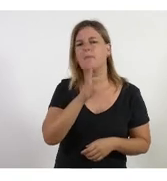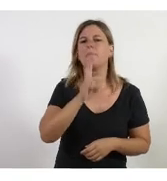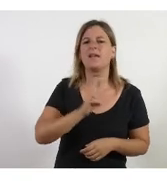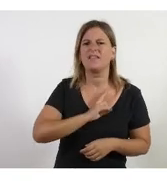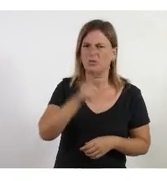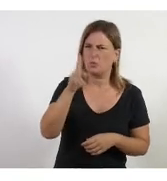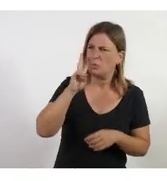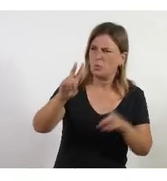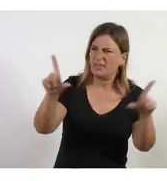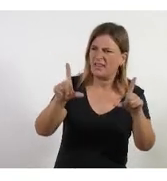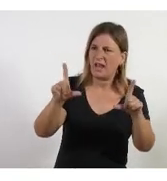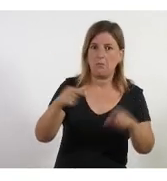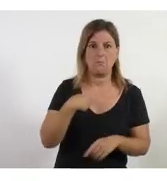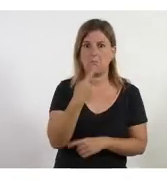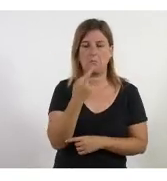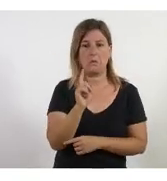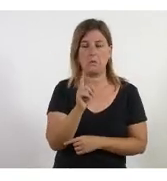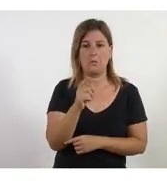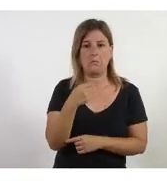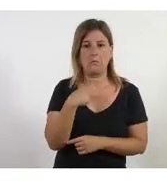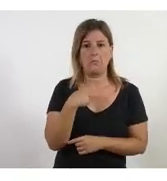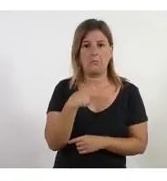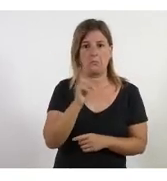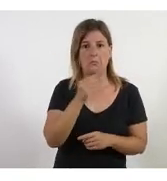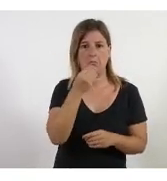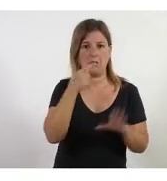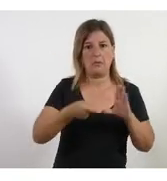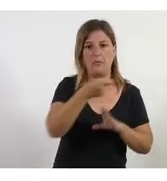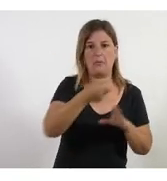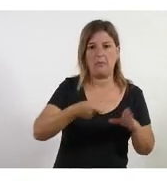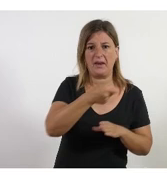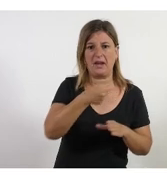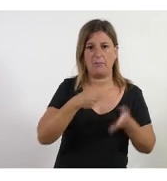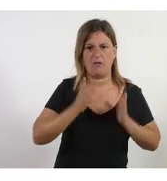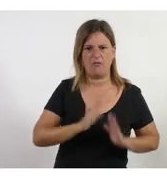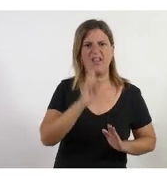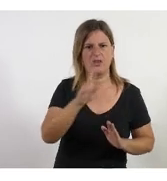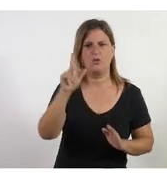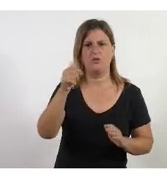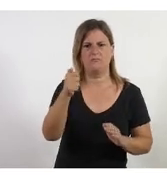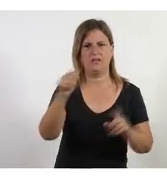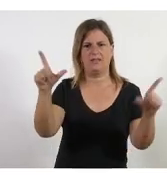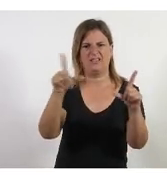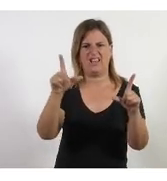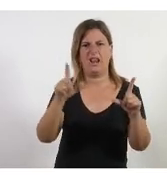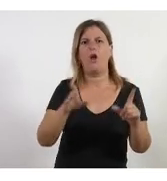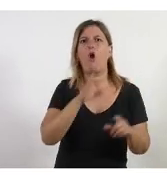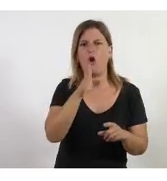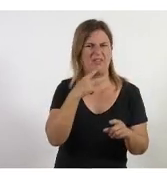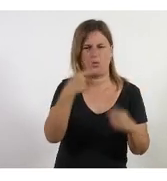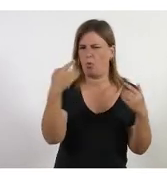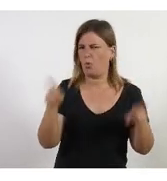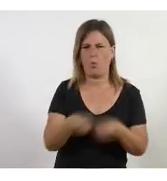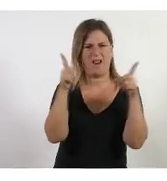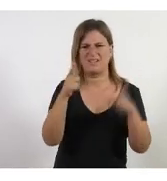estàs mirant la tele? I dic, no, estic donant de berenar a la meva filla. Diu, posa la tele. I dic, quin canal? Diu, és igual, ho fan a tots, posa la